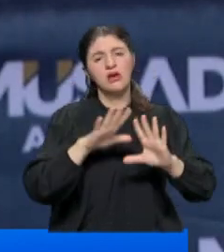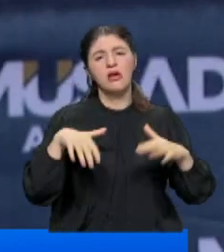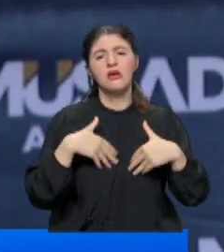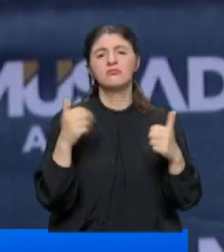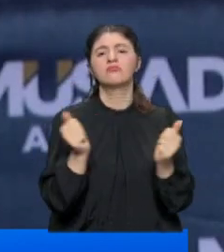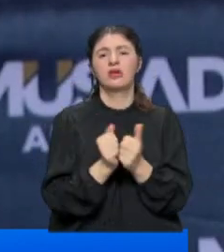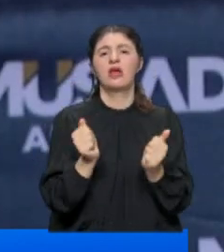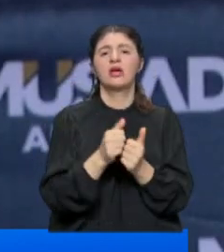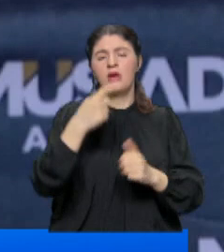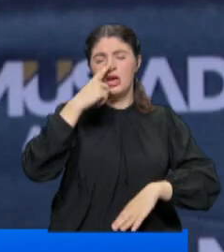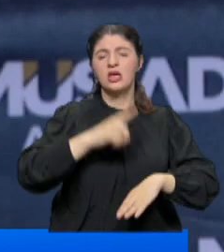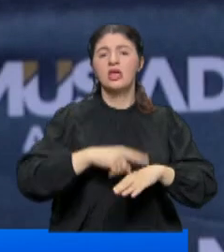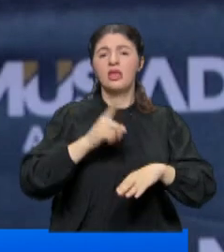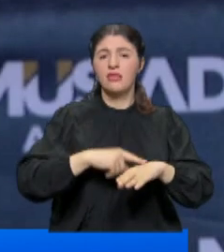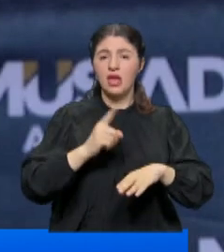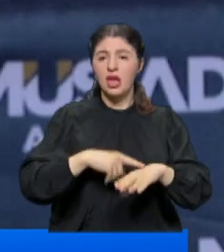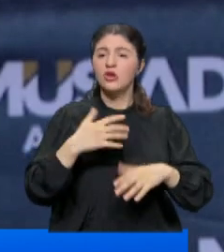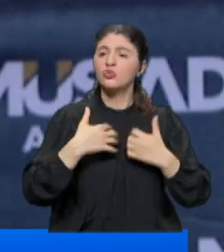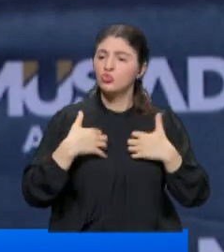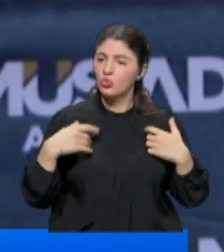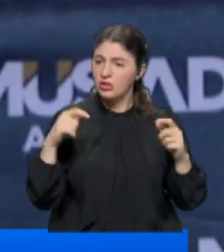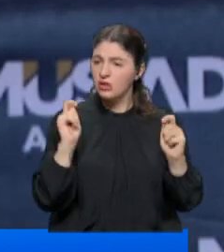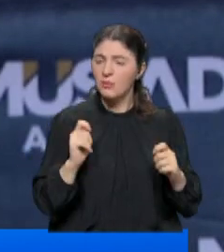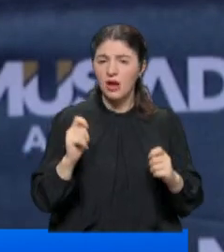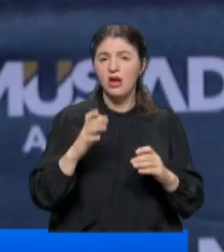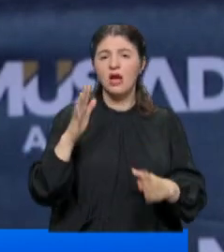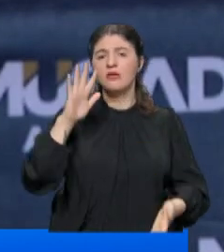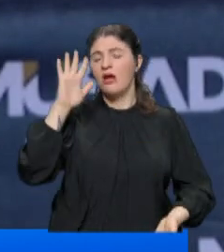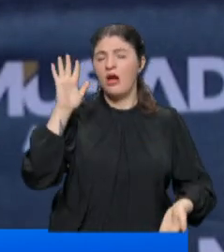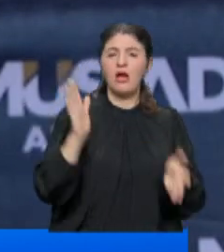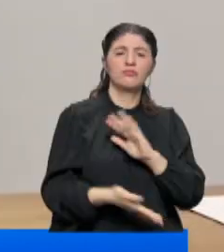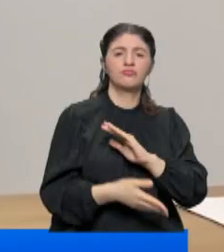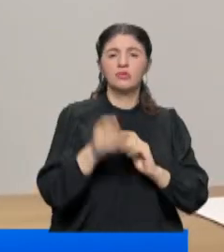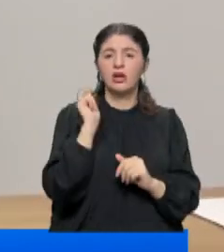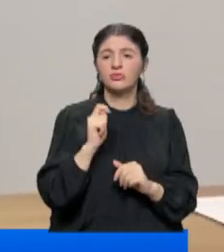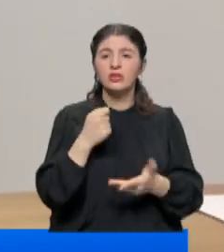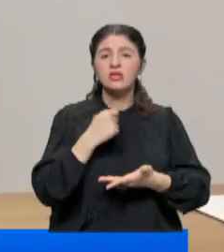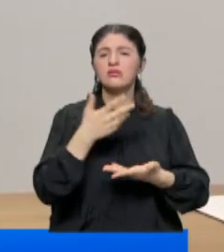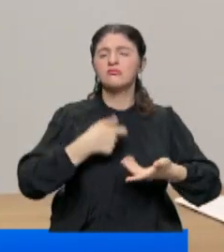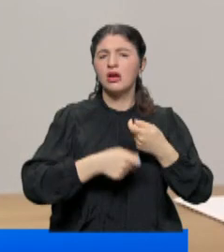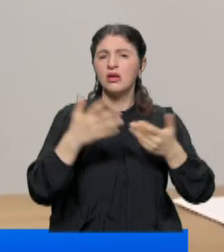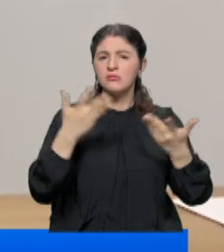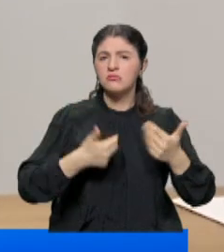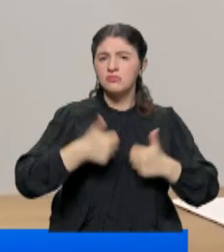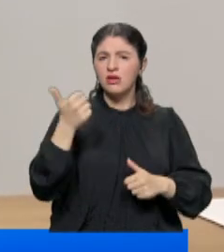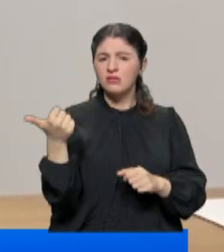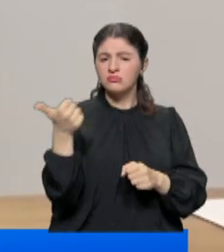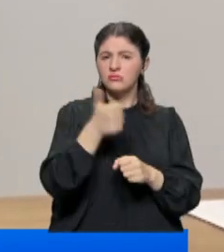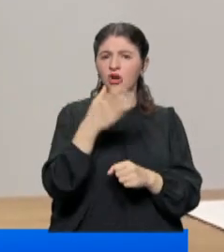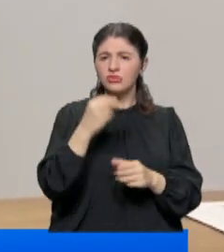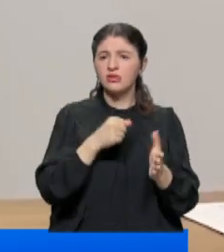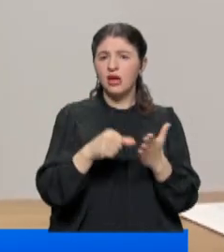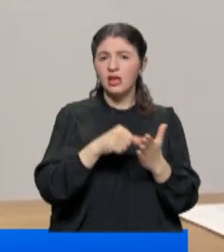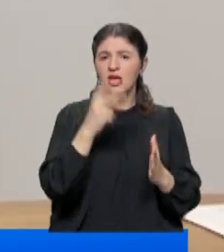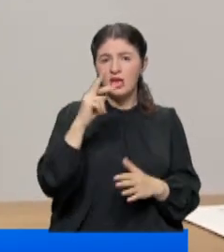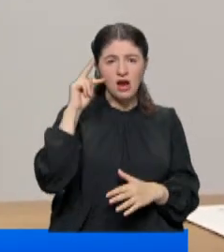birlikte inanarak, güvenerek alaşağı edeceğiz. Hazine Maliye Bakanlığı'na atandığında tarihler